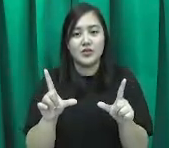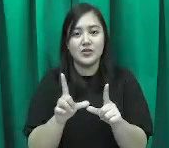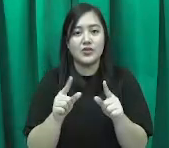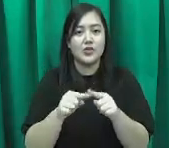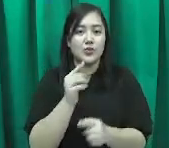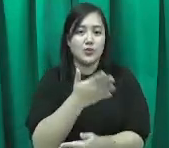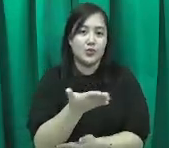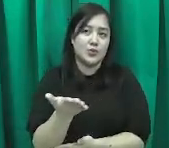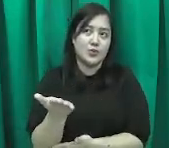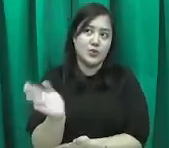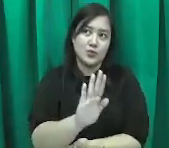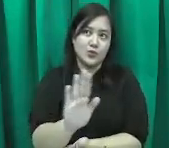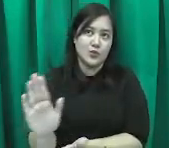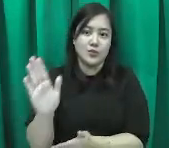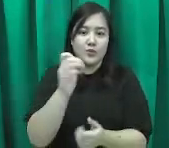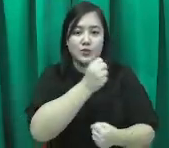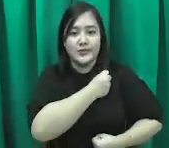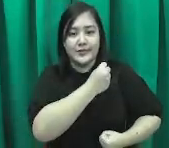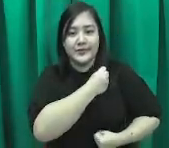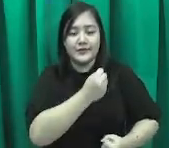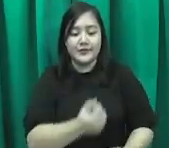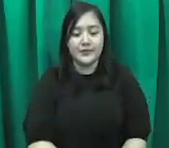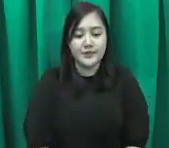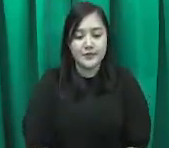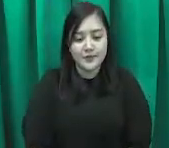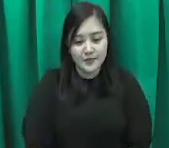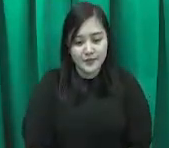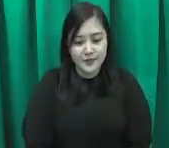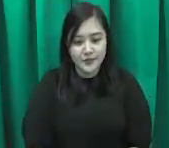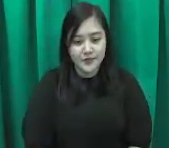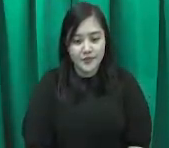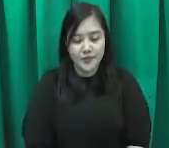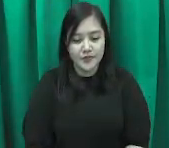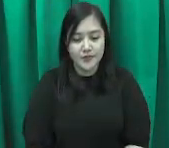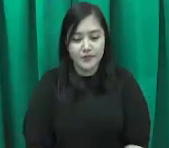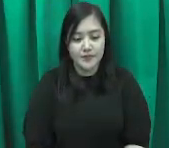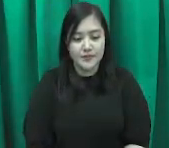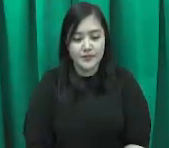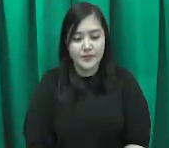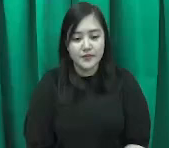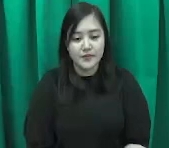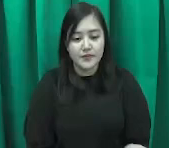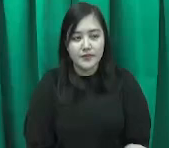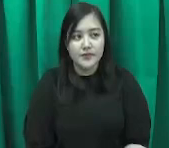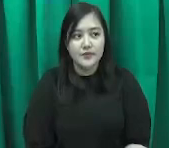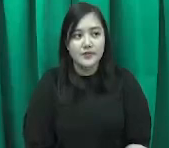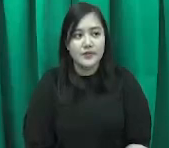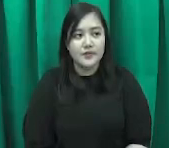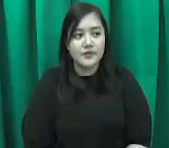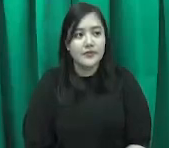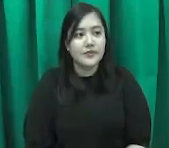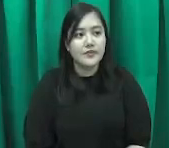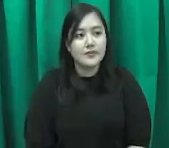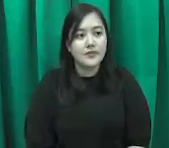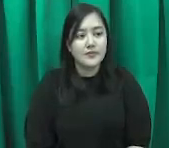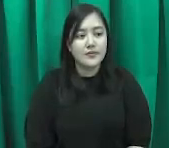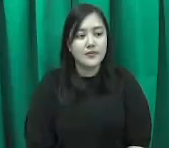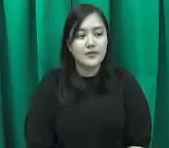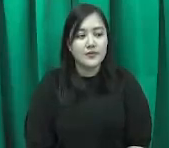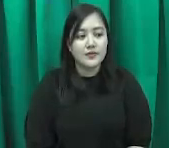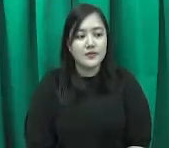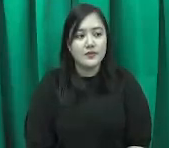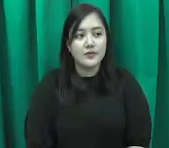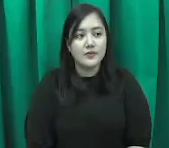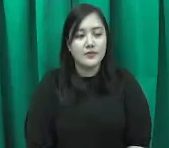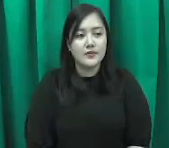young couples. Ayan. Yes. So, Iko Sasing, yeah, watching siya sa Mindoro, from Mindoro wow. to. Wow, ingat, yeah. ingat. Kasi kung titingnan natin